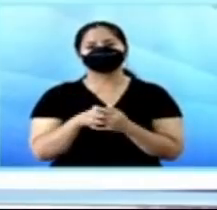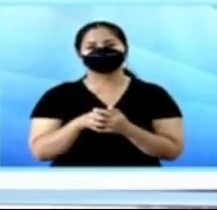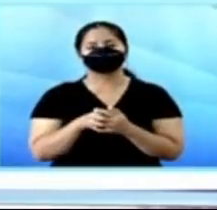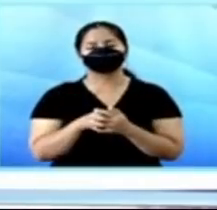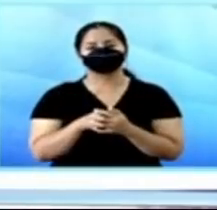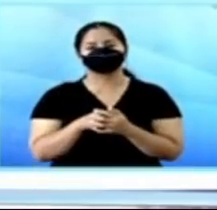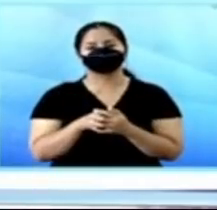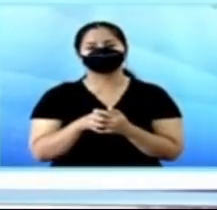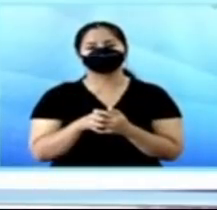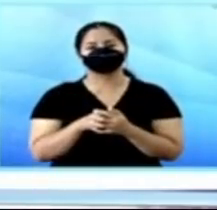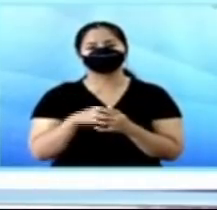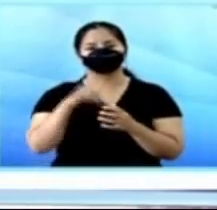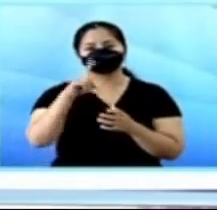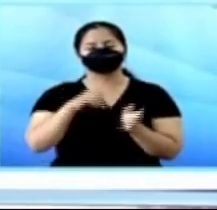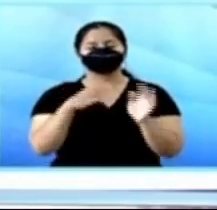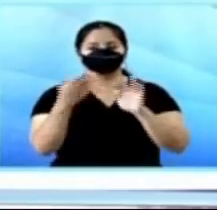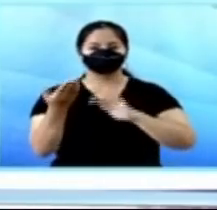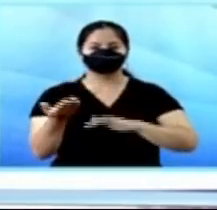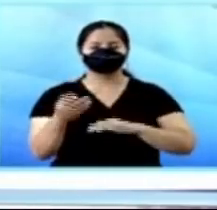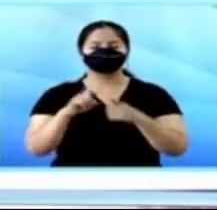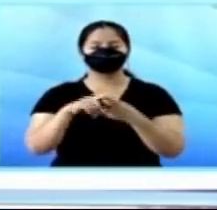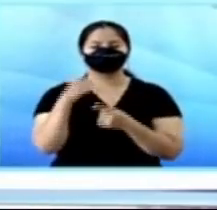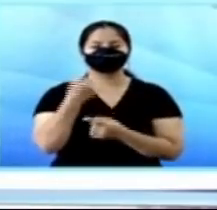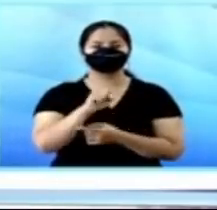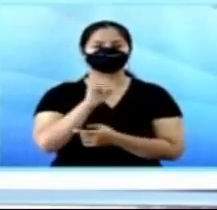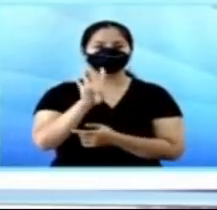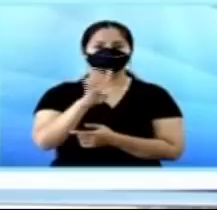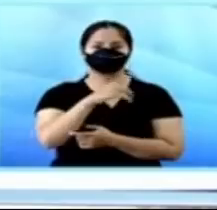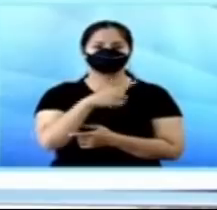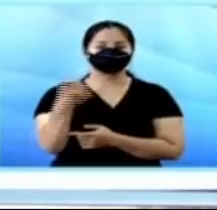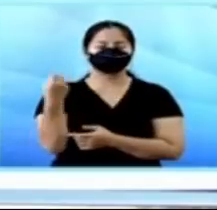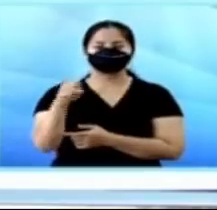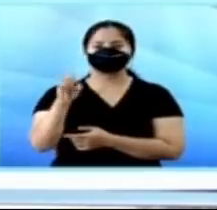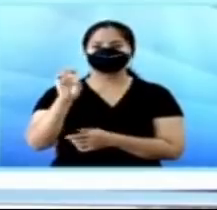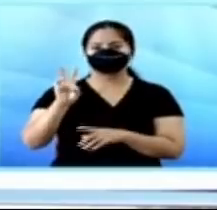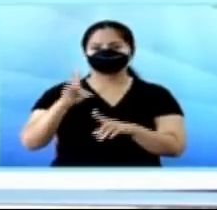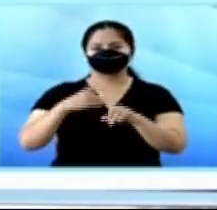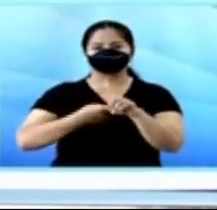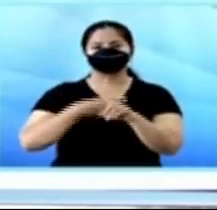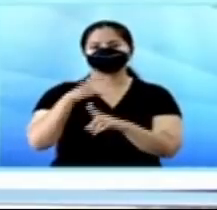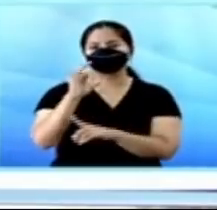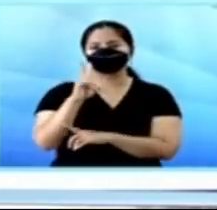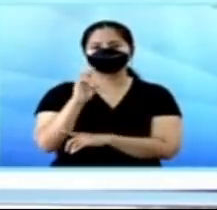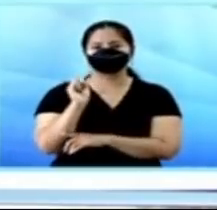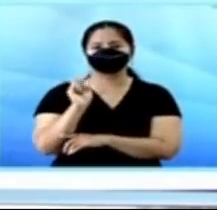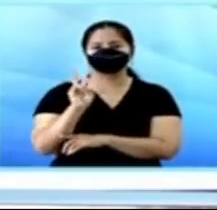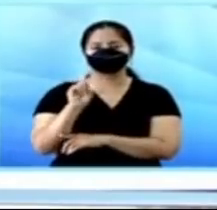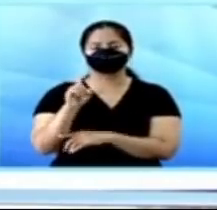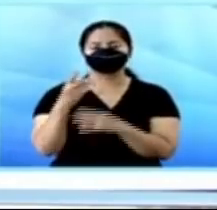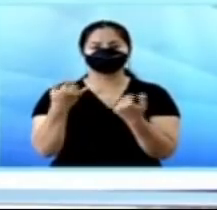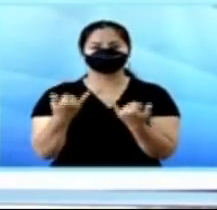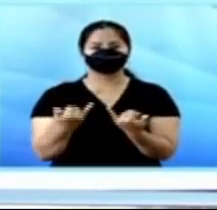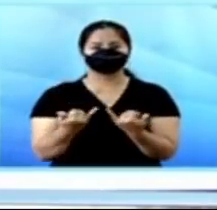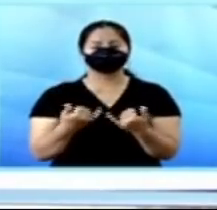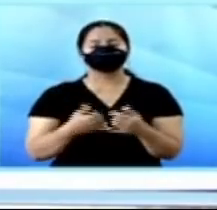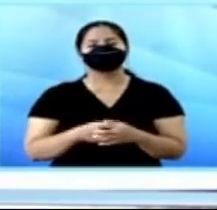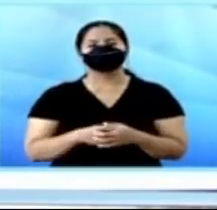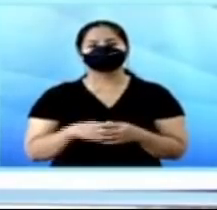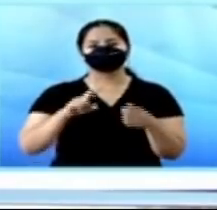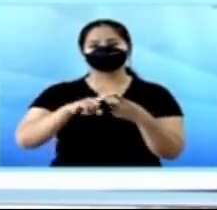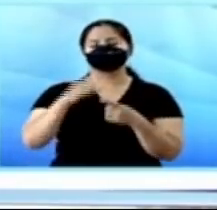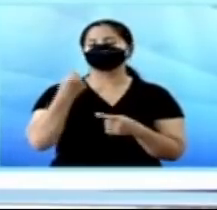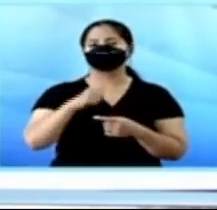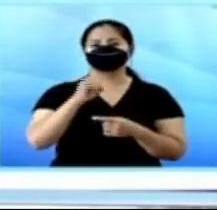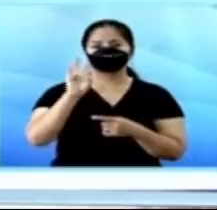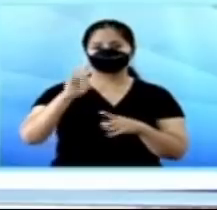านศพนั้นตั้งแต่วันที่14หาวันที่17กันยาปี2021แล้วก็วันที่